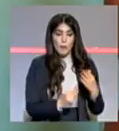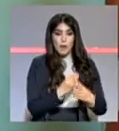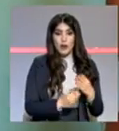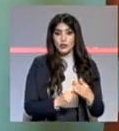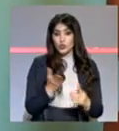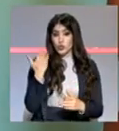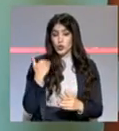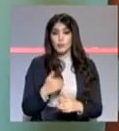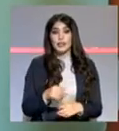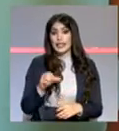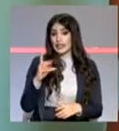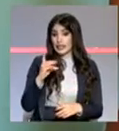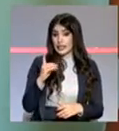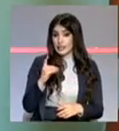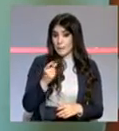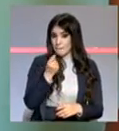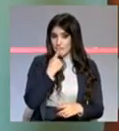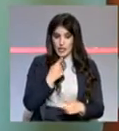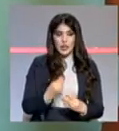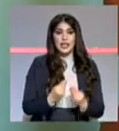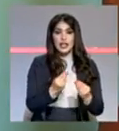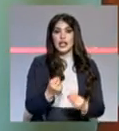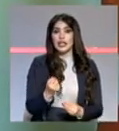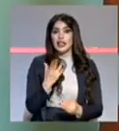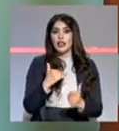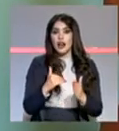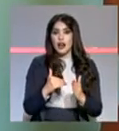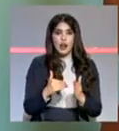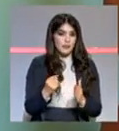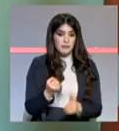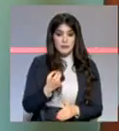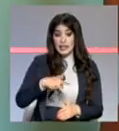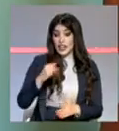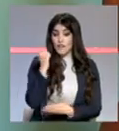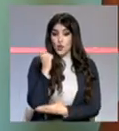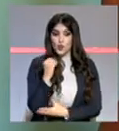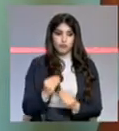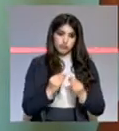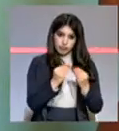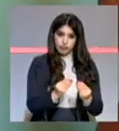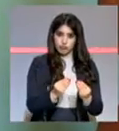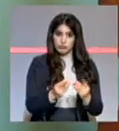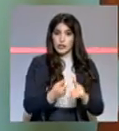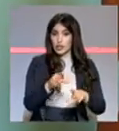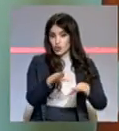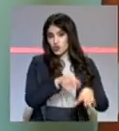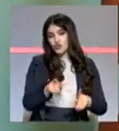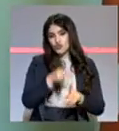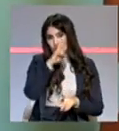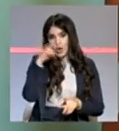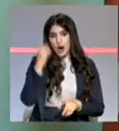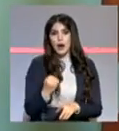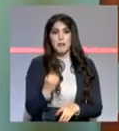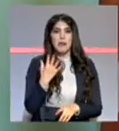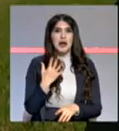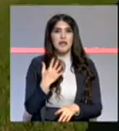قنتار من مادة دي بي، وانطلقنا أخيرا في تزويد الجهة في بكميات إضافية إن شاء الله توصل إلى